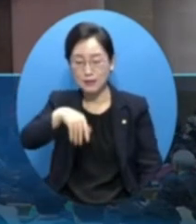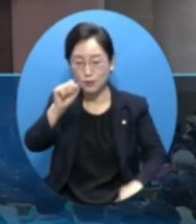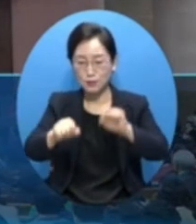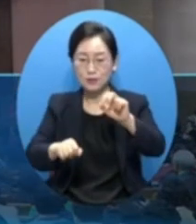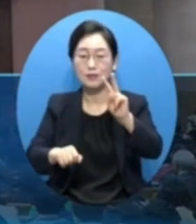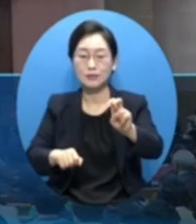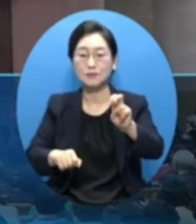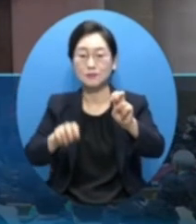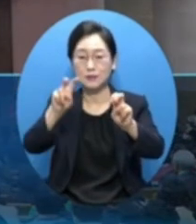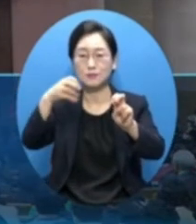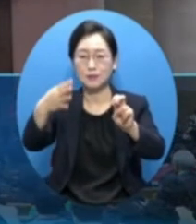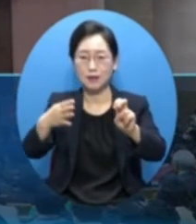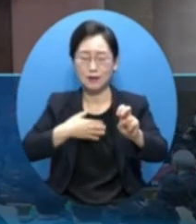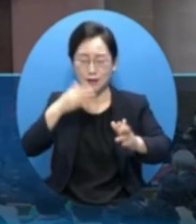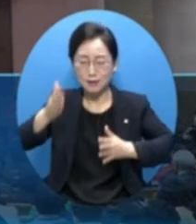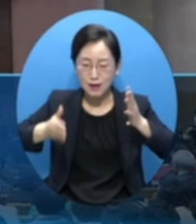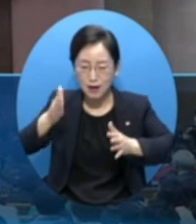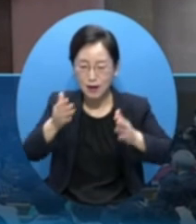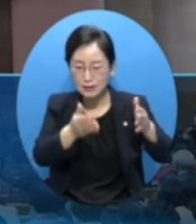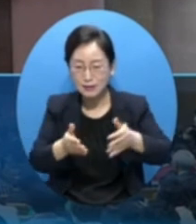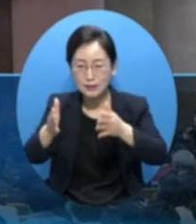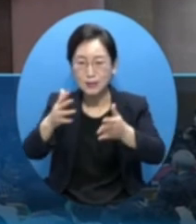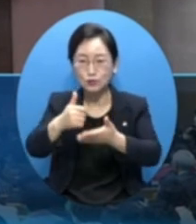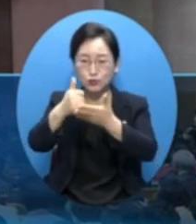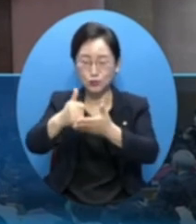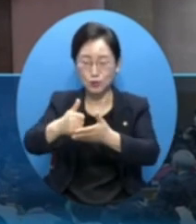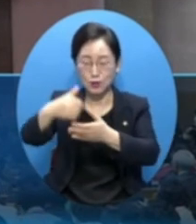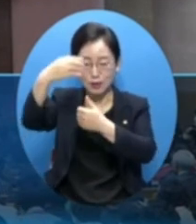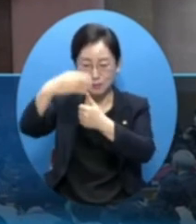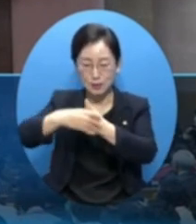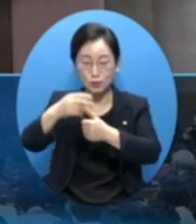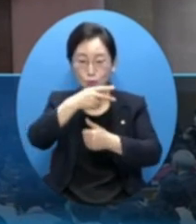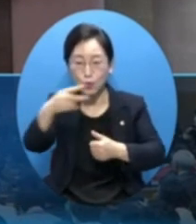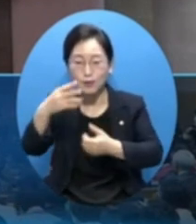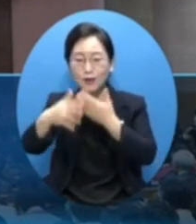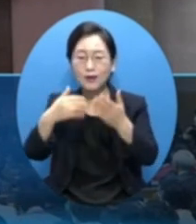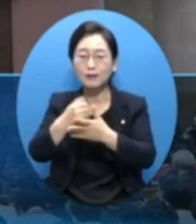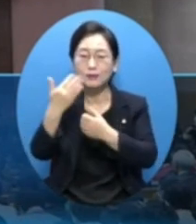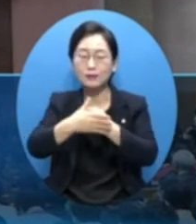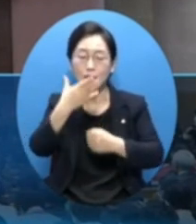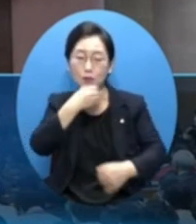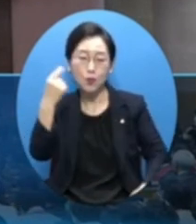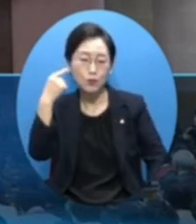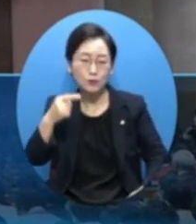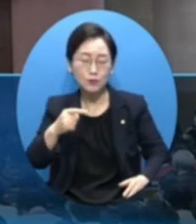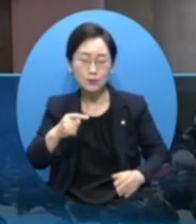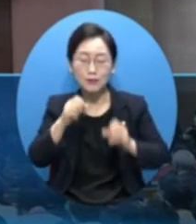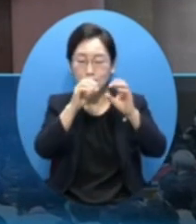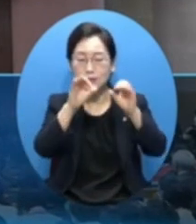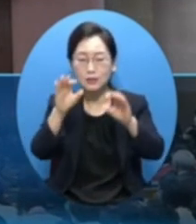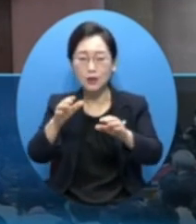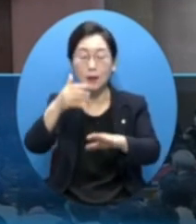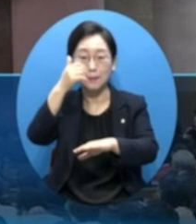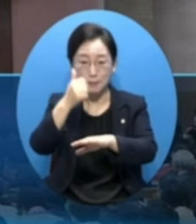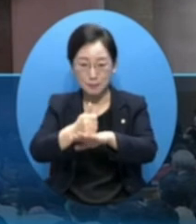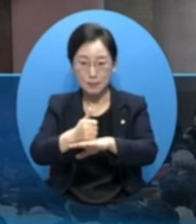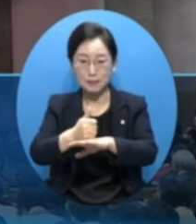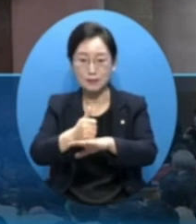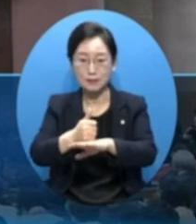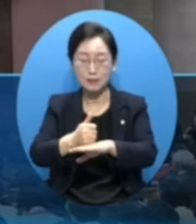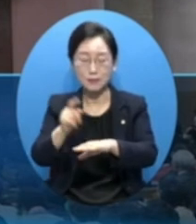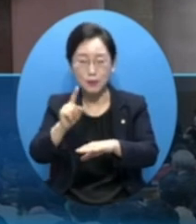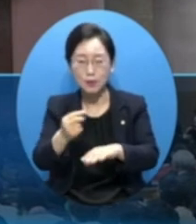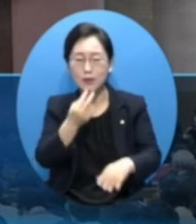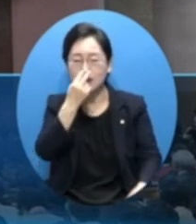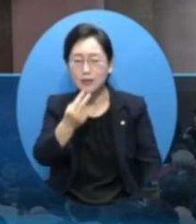24절입니다. 내가 달려갈 길과 주님께 받은 사명 곧 하나님의 은혜의 복음을 증언하는 일을 마치려 하면은 나의